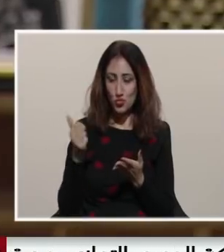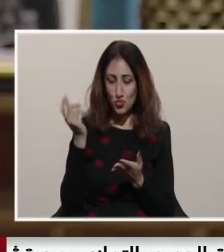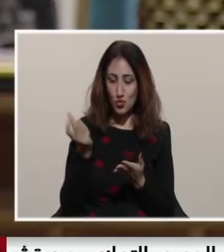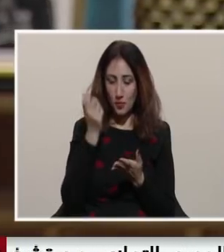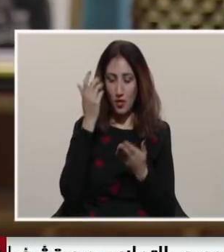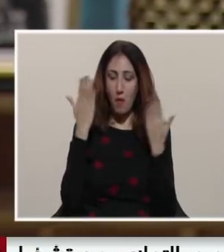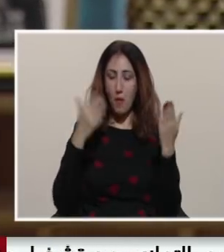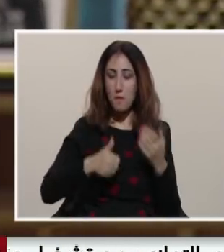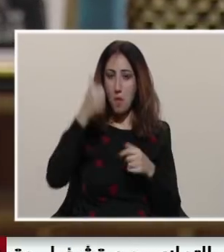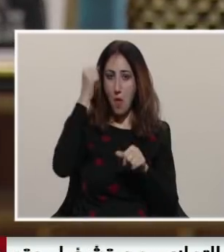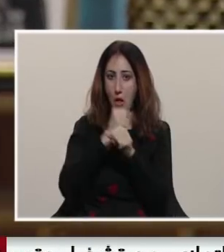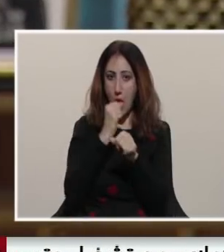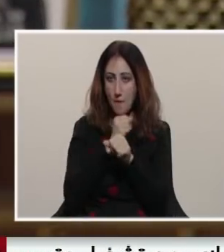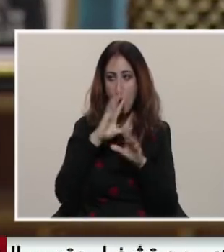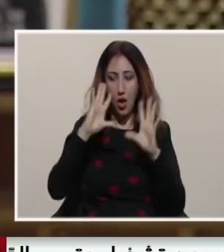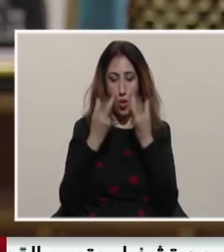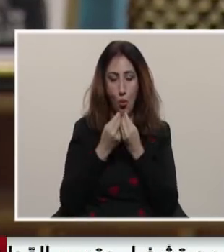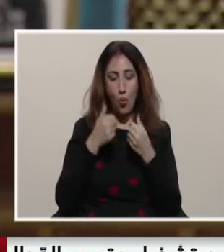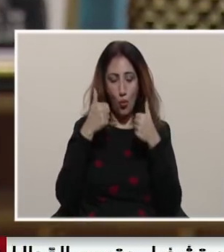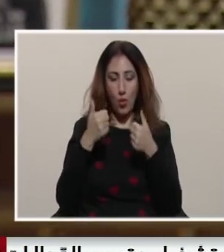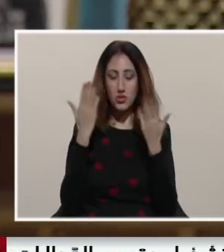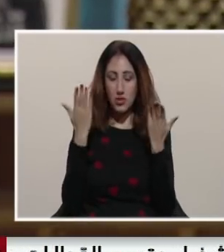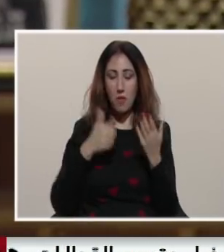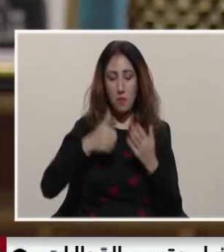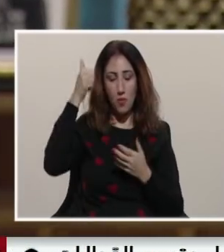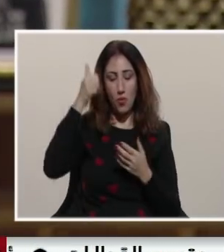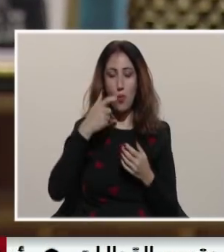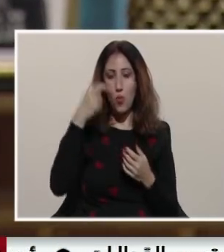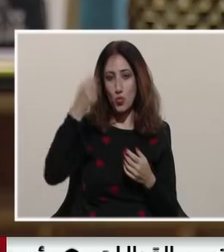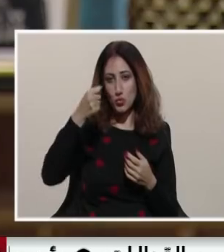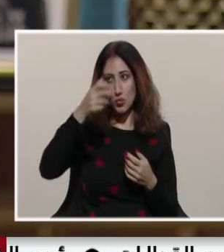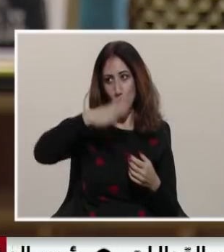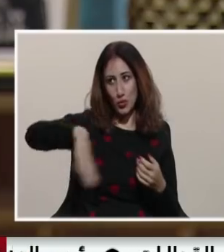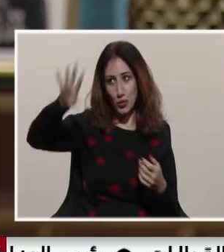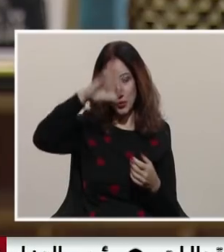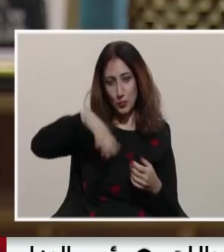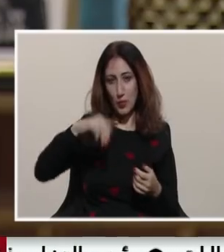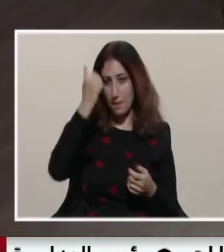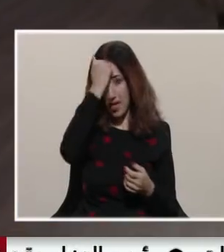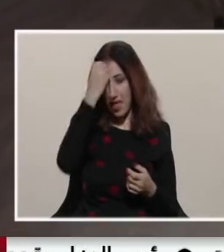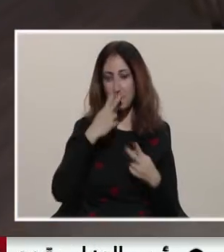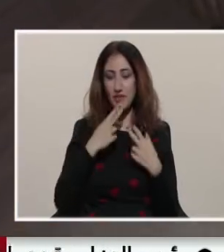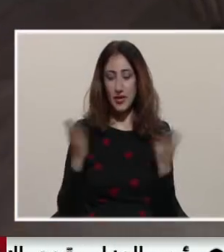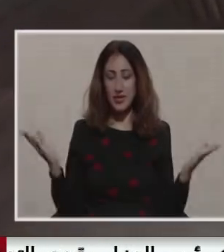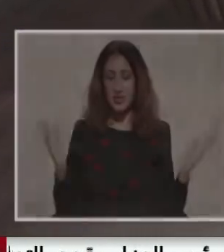يتقبل منا جميع الأعمال الصالحة إن شاء الله. كل سنة وحضراتكم بألف خير.